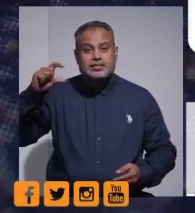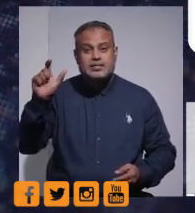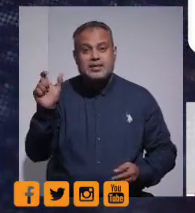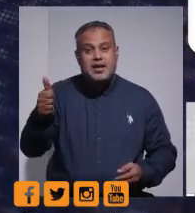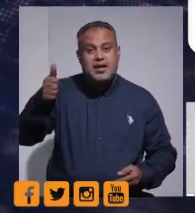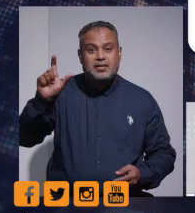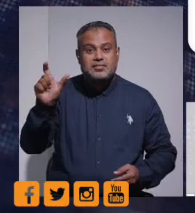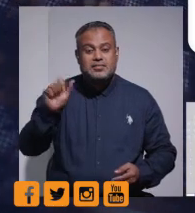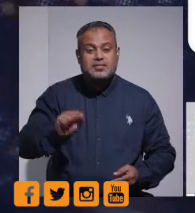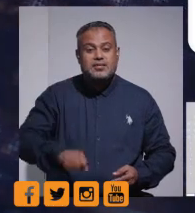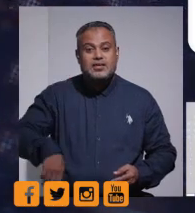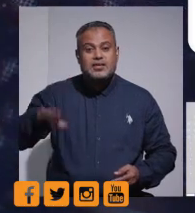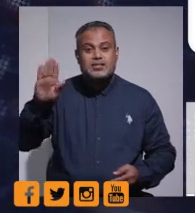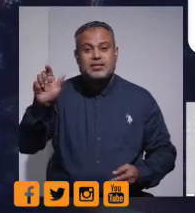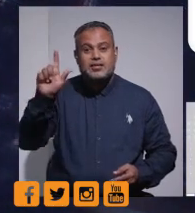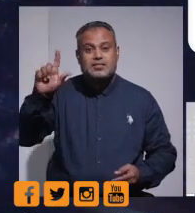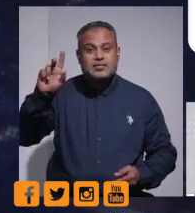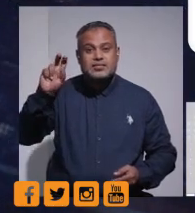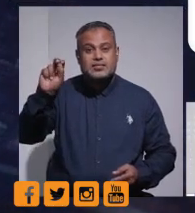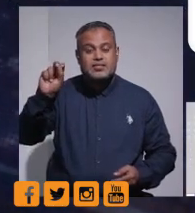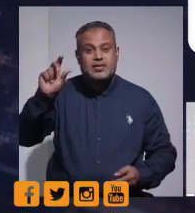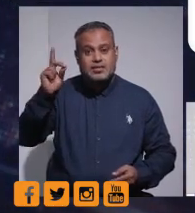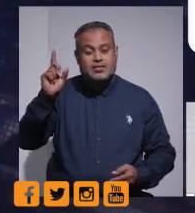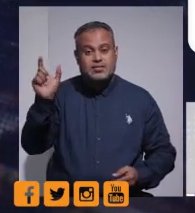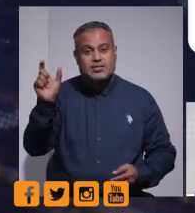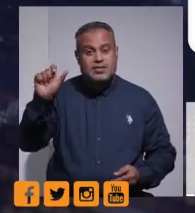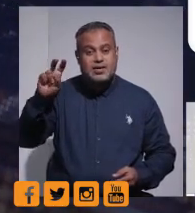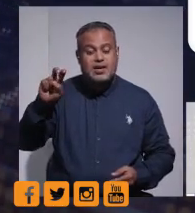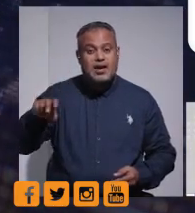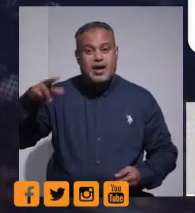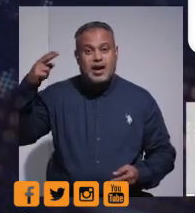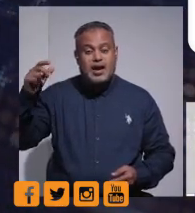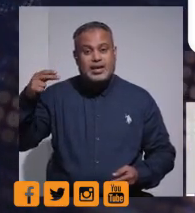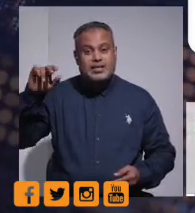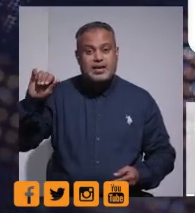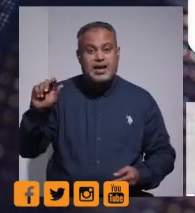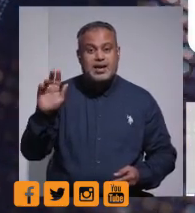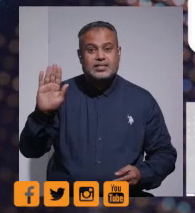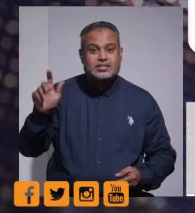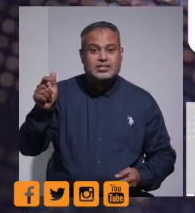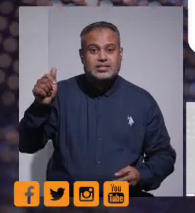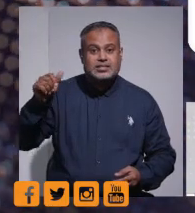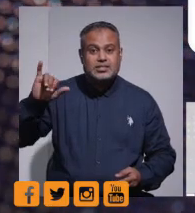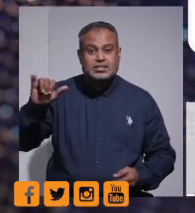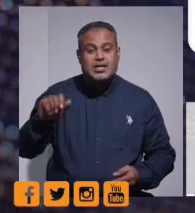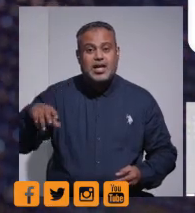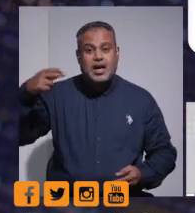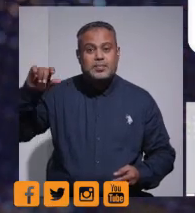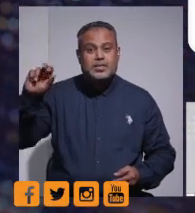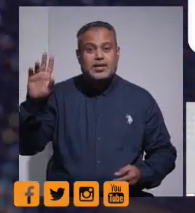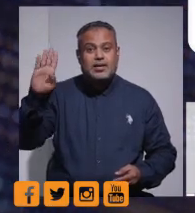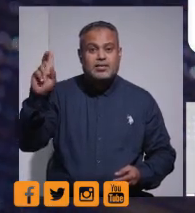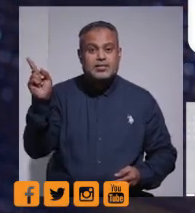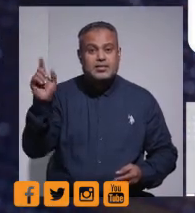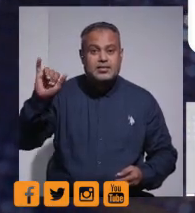الغني سلطنه محمد سيل عبيد عياش الصغير علي احمد الشامي عبد الكريم سعد شرف عباس النعماني